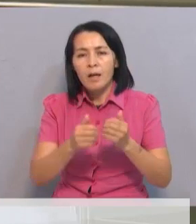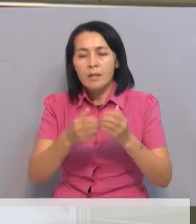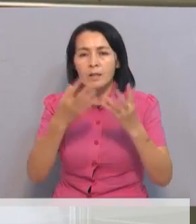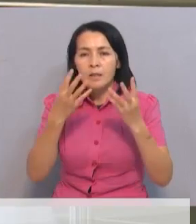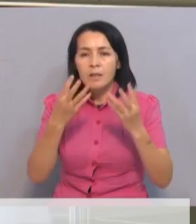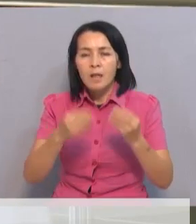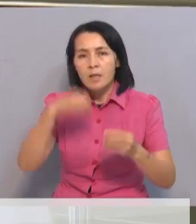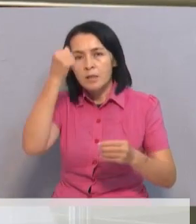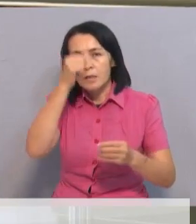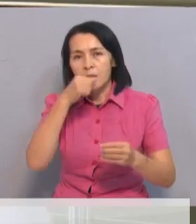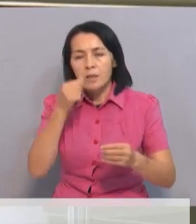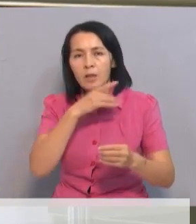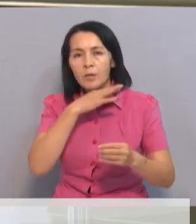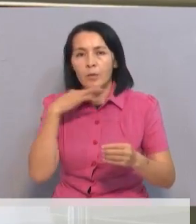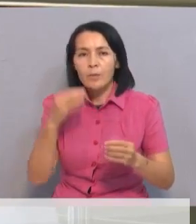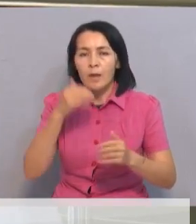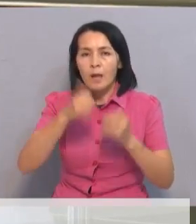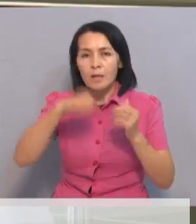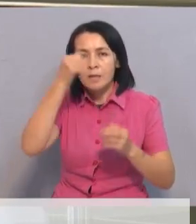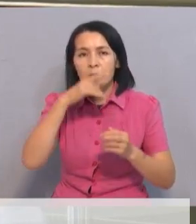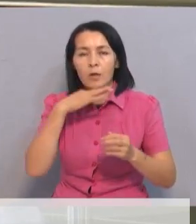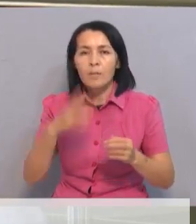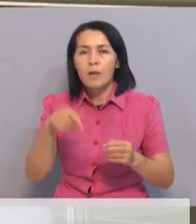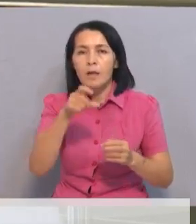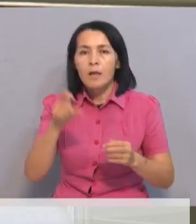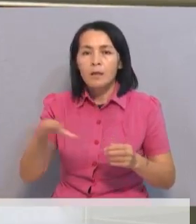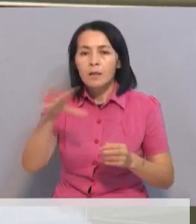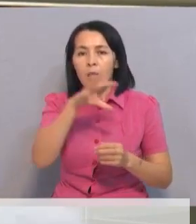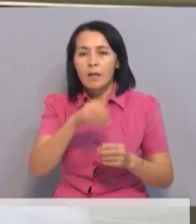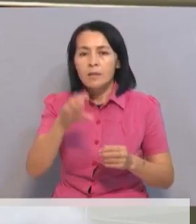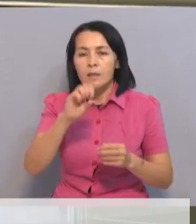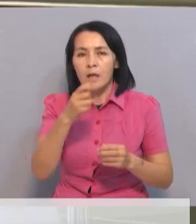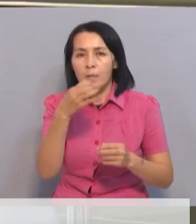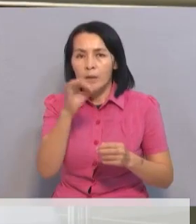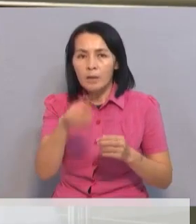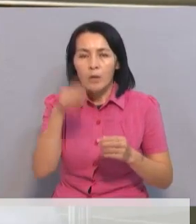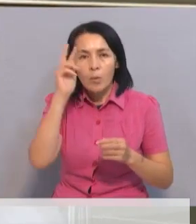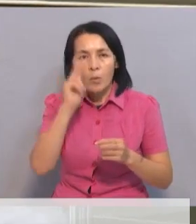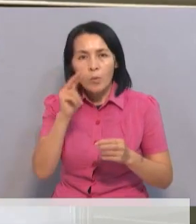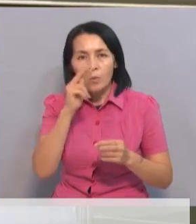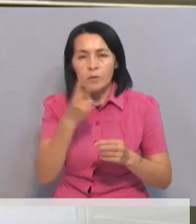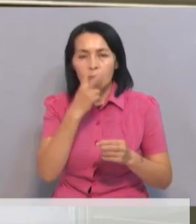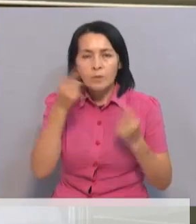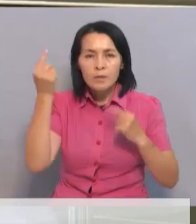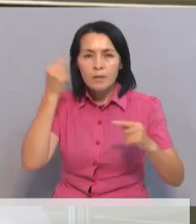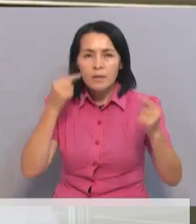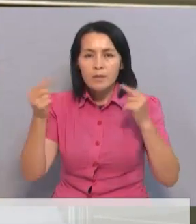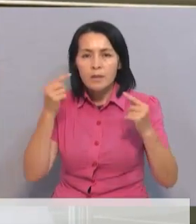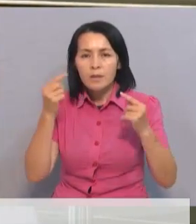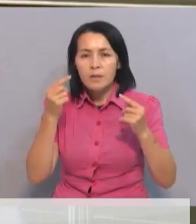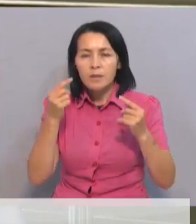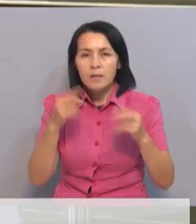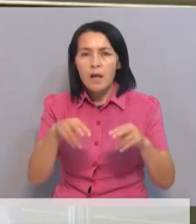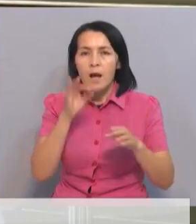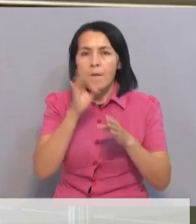жеткенде жылдан жылға ұлғайып, жылдан жылға көбейіп, халықтың барлығы Абайға қарай бет бұратын болса, Абайдың идеясы, Абайдың